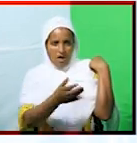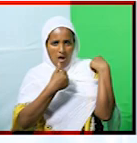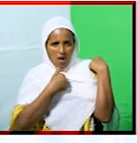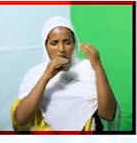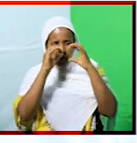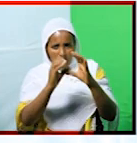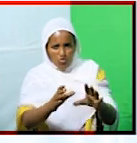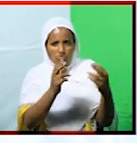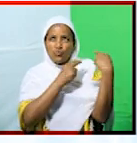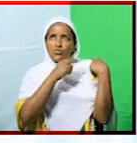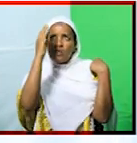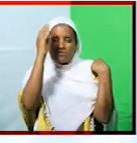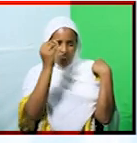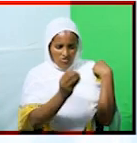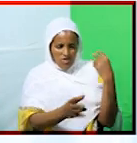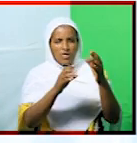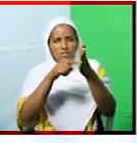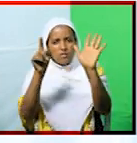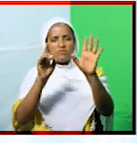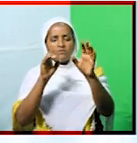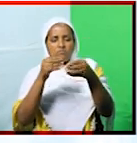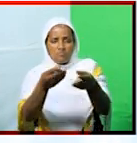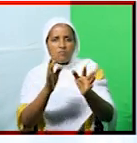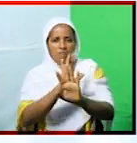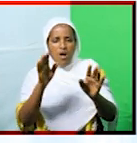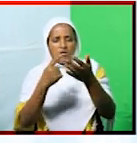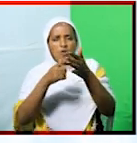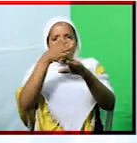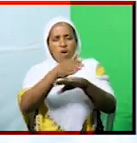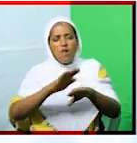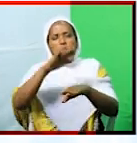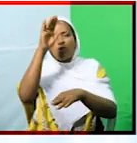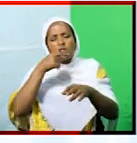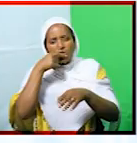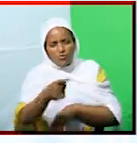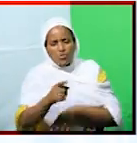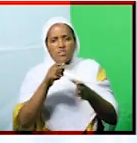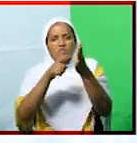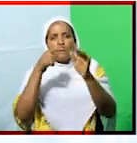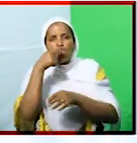አስተምሯቸዋል፣ ሾሟቸዋል፣ ገልጾላቸዋል። ደግሞ በኋላ ከዚህ በላይ ትናገራላችሁ፣